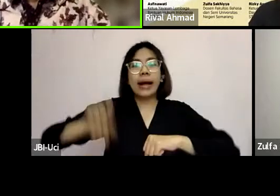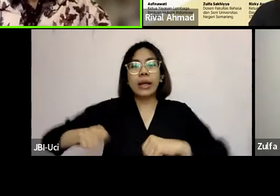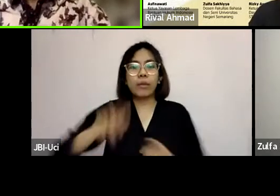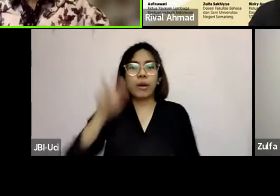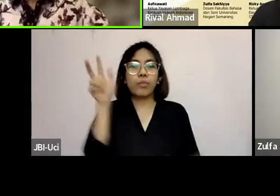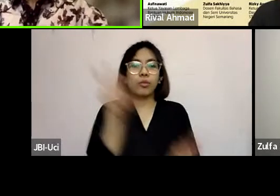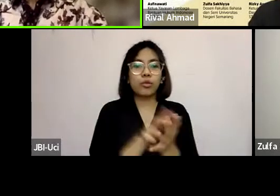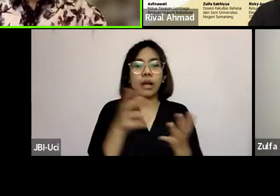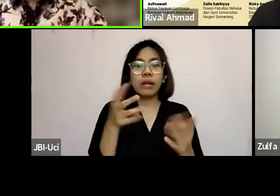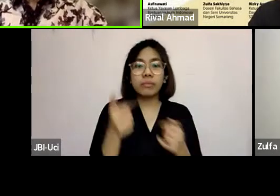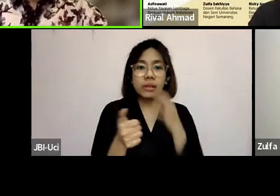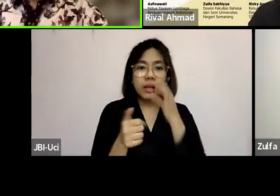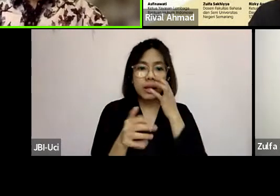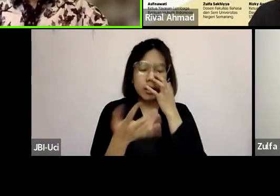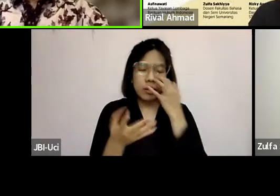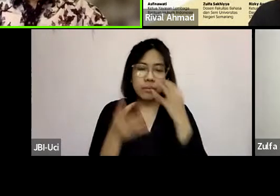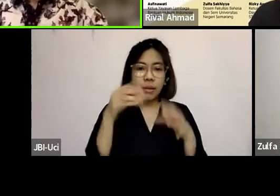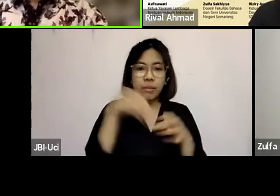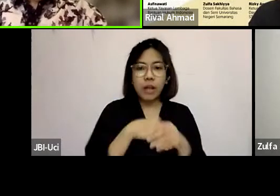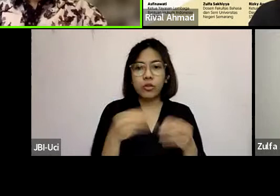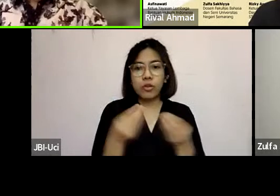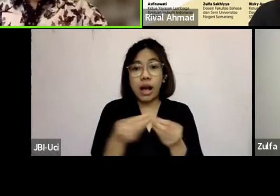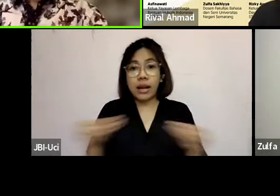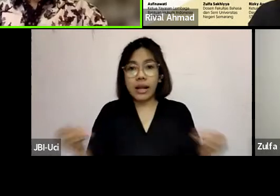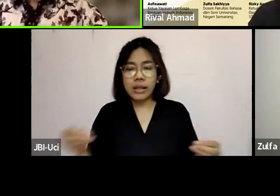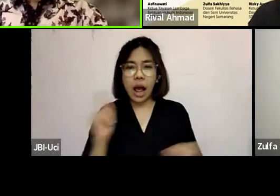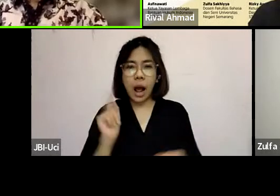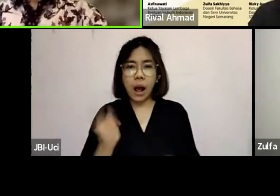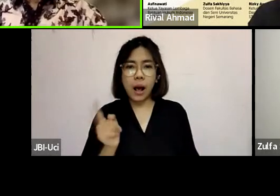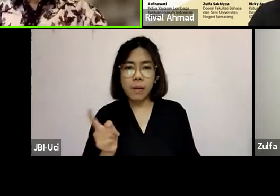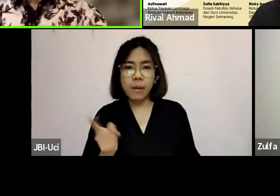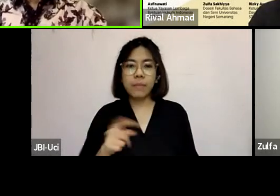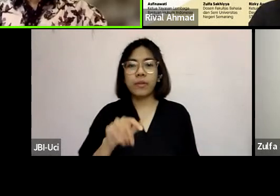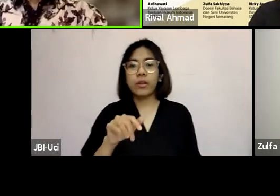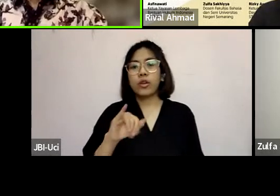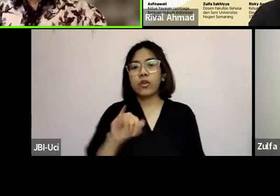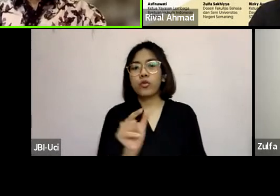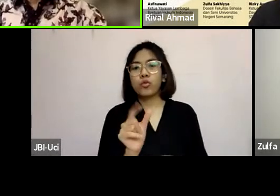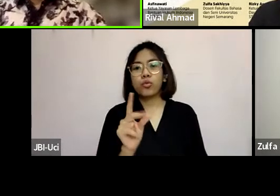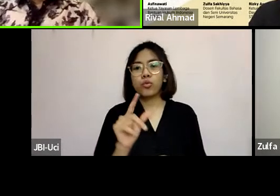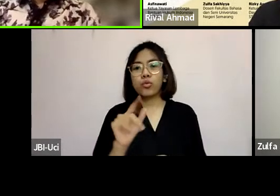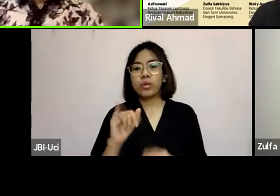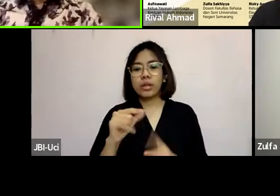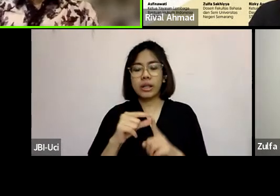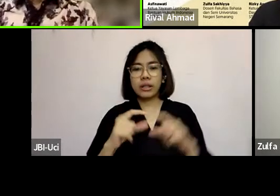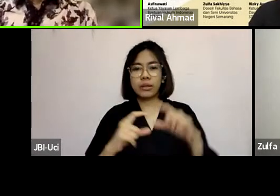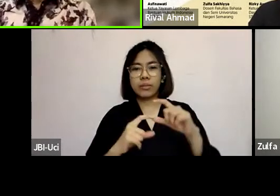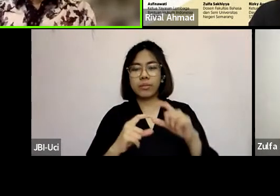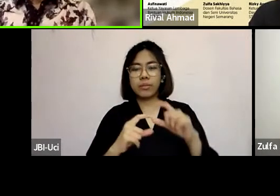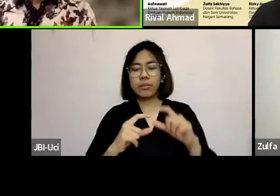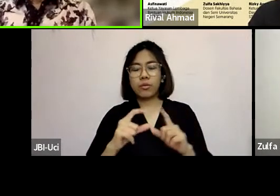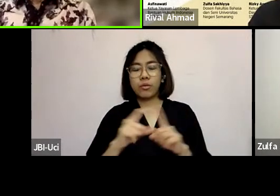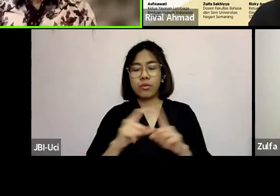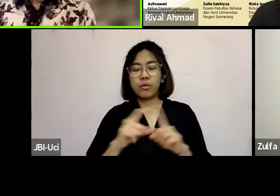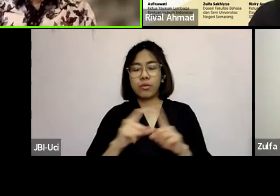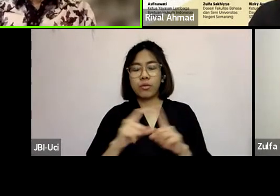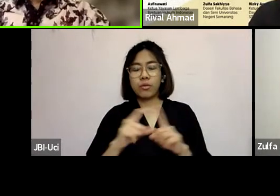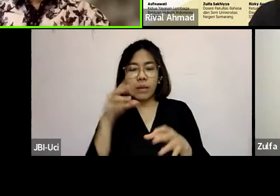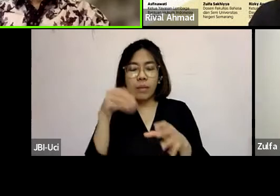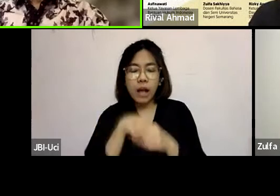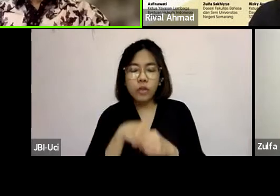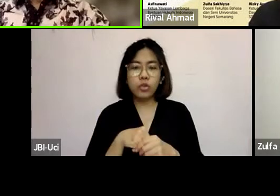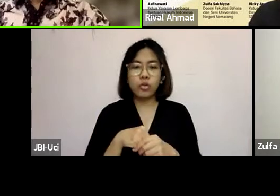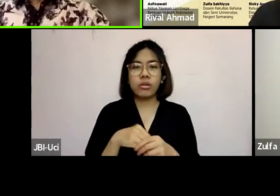layak menjadi karya sastra pada dasarnya jenis juga adalah sastrawan dan kepercayaan itu saya